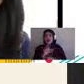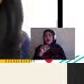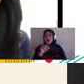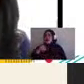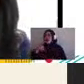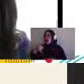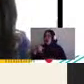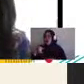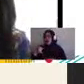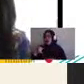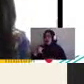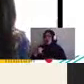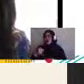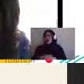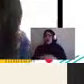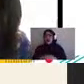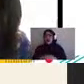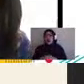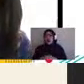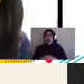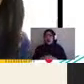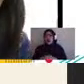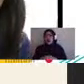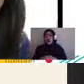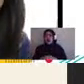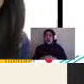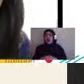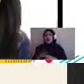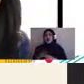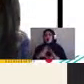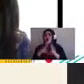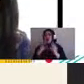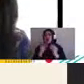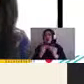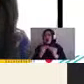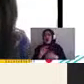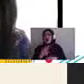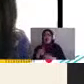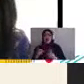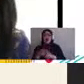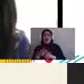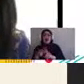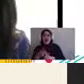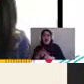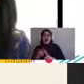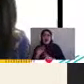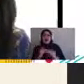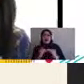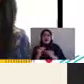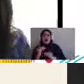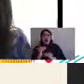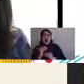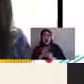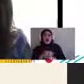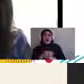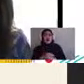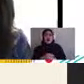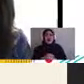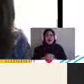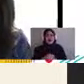belakangnya, oh, kalau dia Februari, blacking, tapi angka 2 di belakangnya, dan selanjutnya.